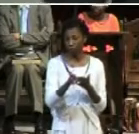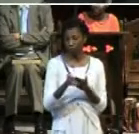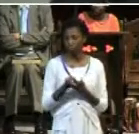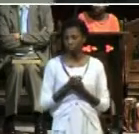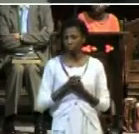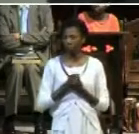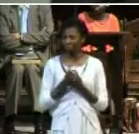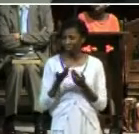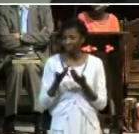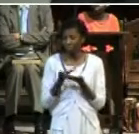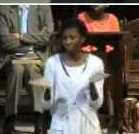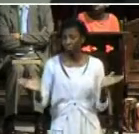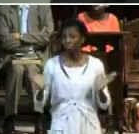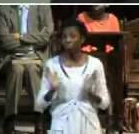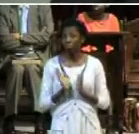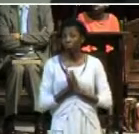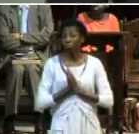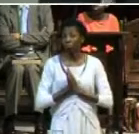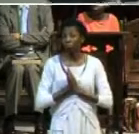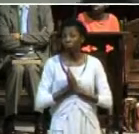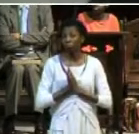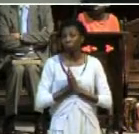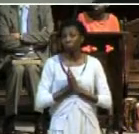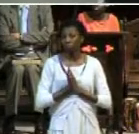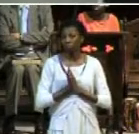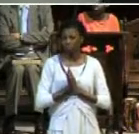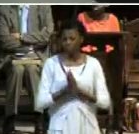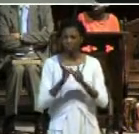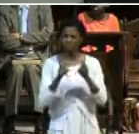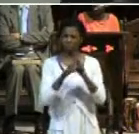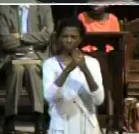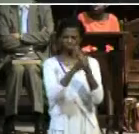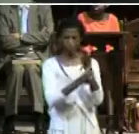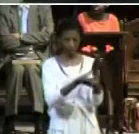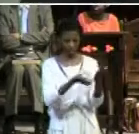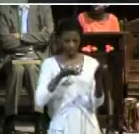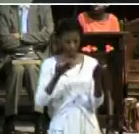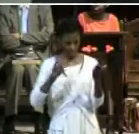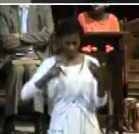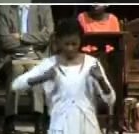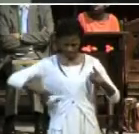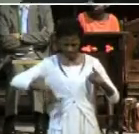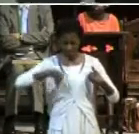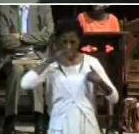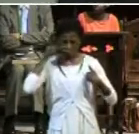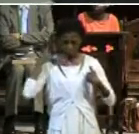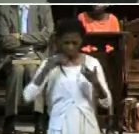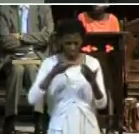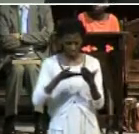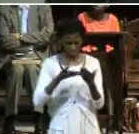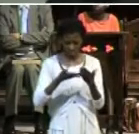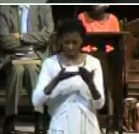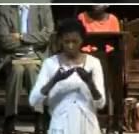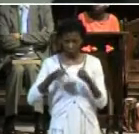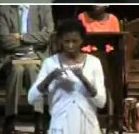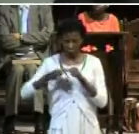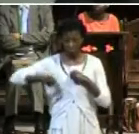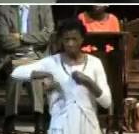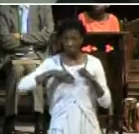J'allais dire, c'est aussi simple que ça. Et elle nous dit, vis-à-vis de nous, l'homme... Eh bien, vous n'avez qu'une chose à